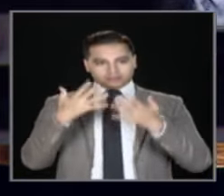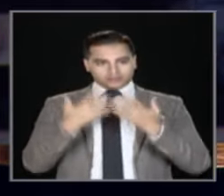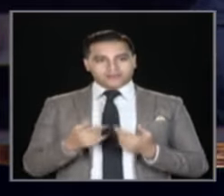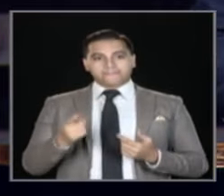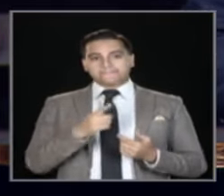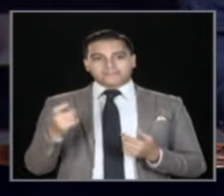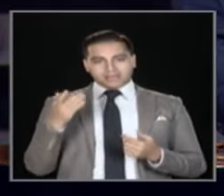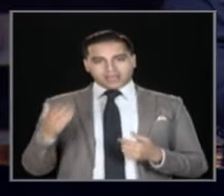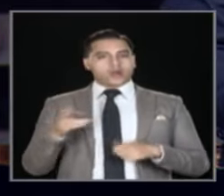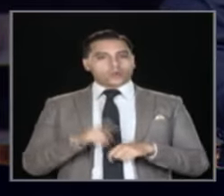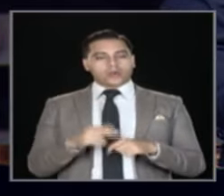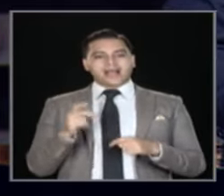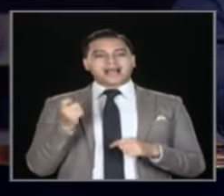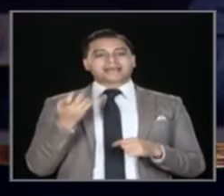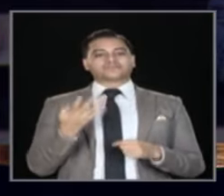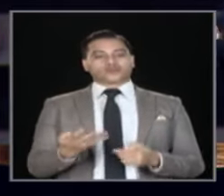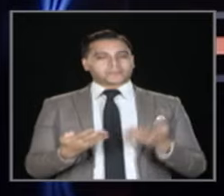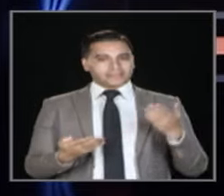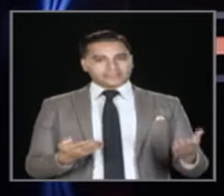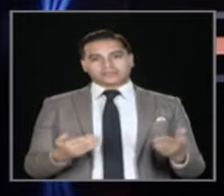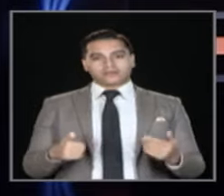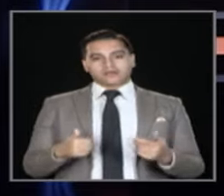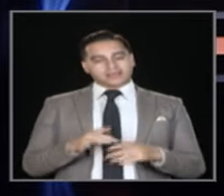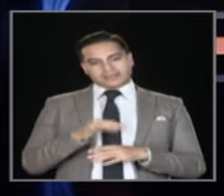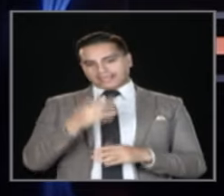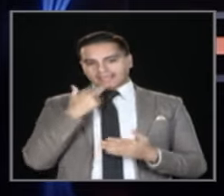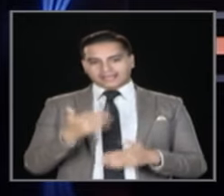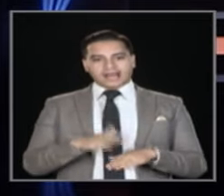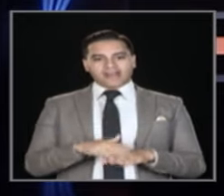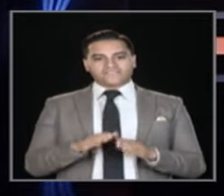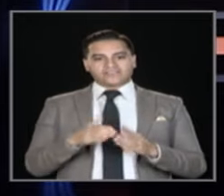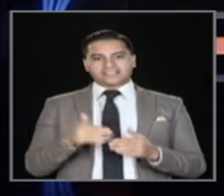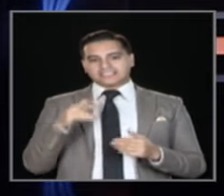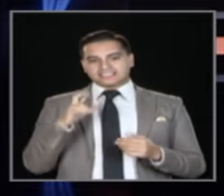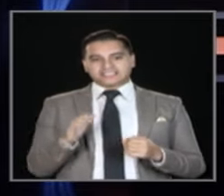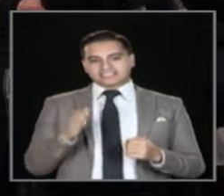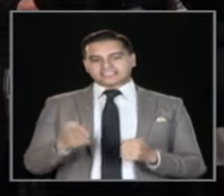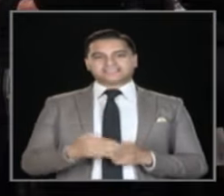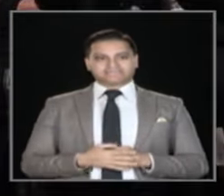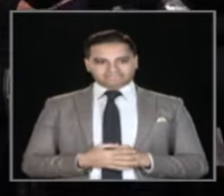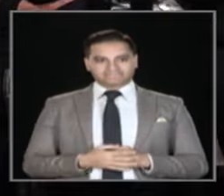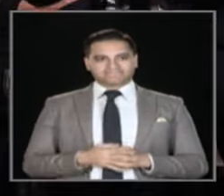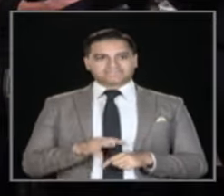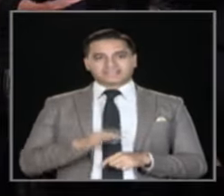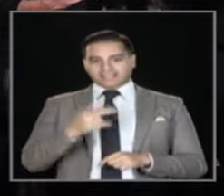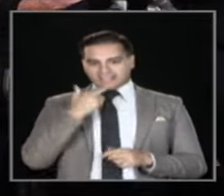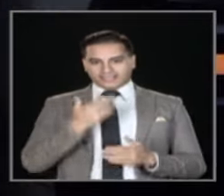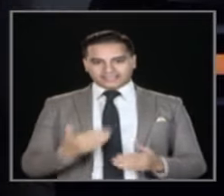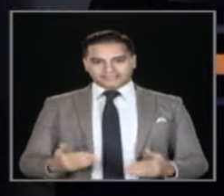100 رمسيس 45 إزيس، هارد لك لفريق إزيس. هارد لك.